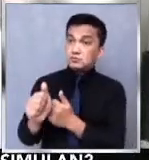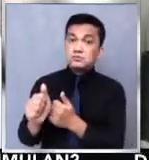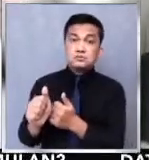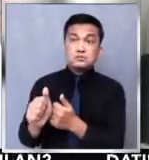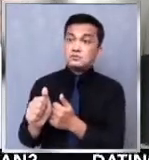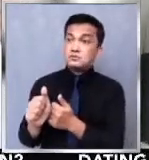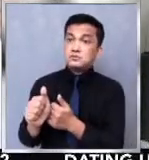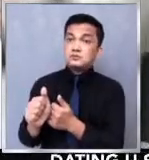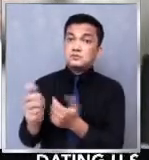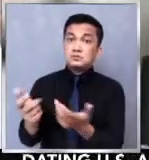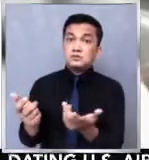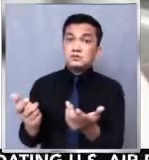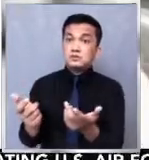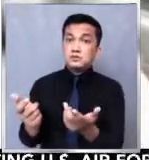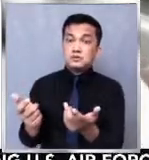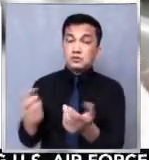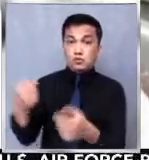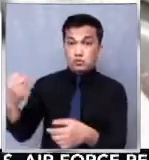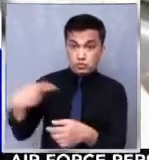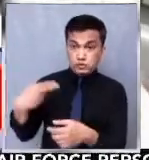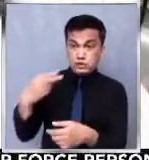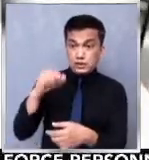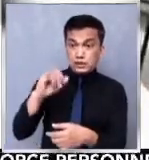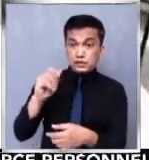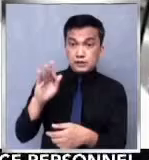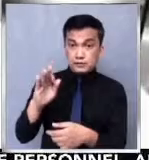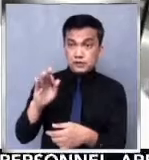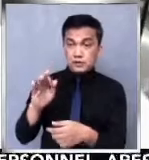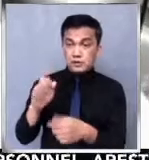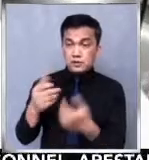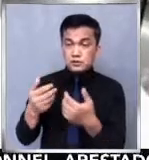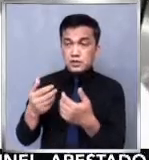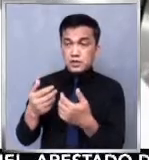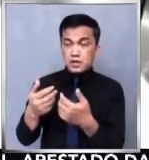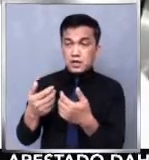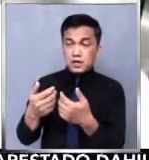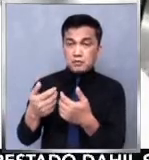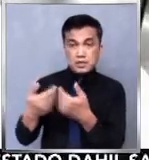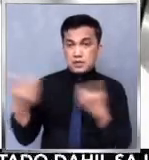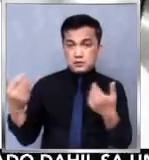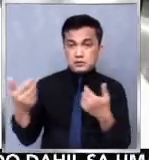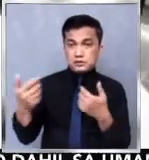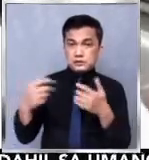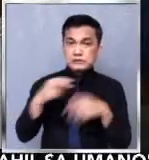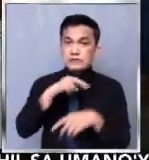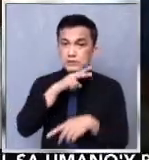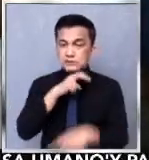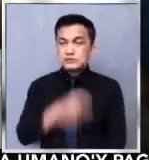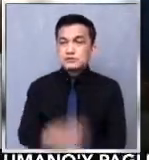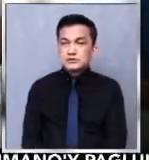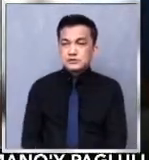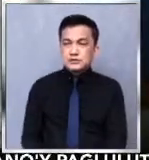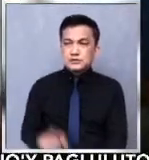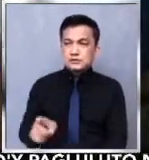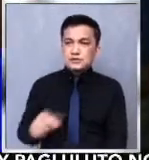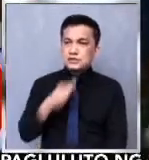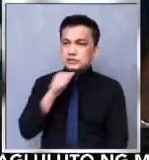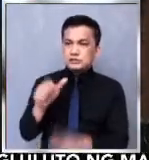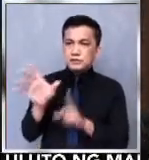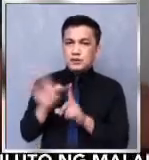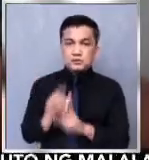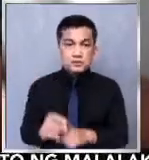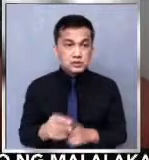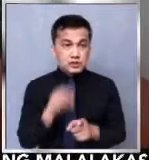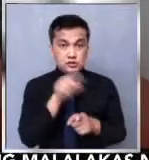Bakit po? Eh, utos lang ano eh, ITF eh. Para malayo sa ano, sa virus. Para di sa mahawa. Sa barbershop na ito sa